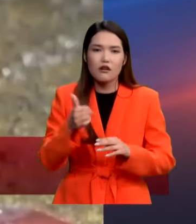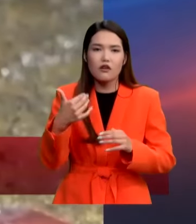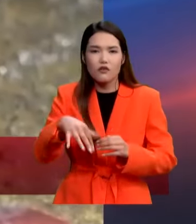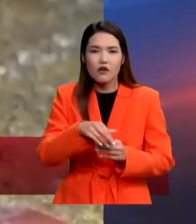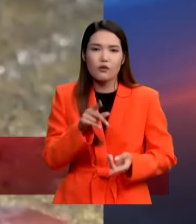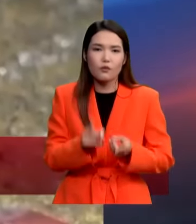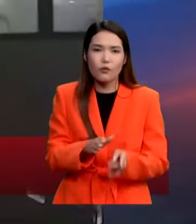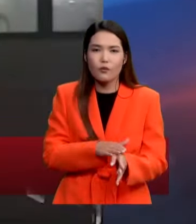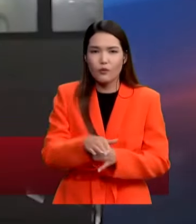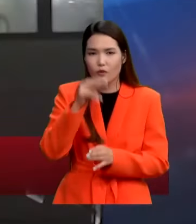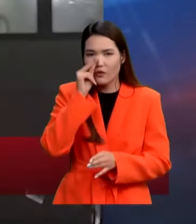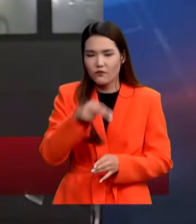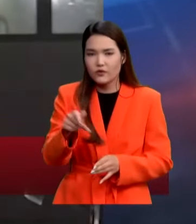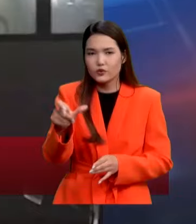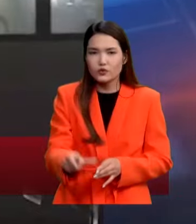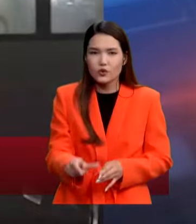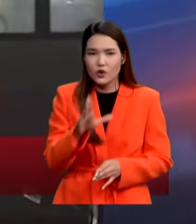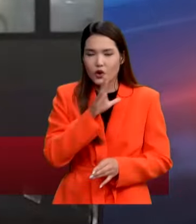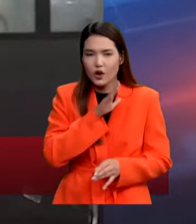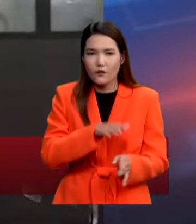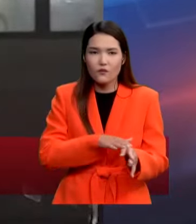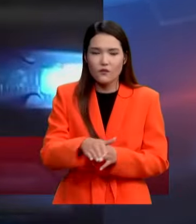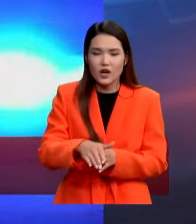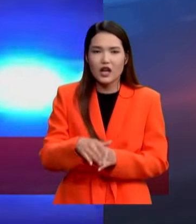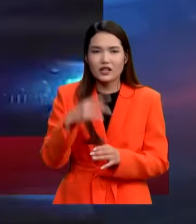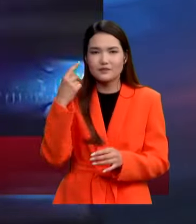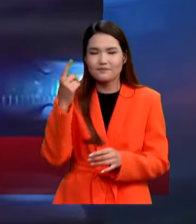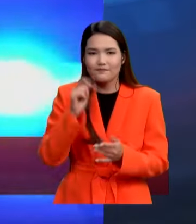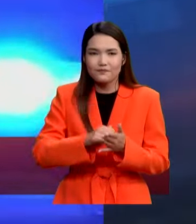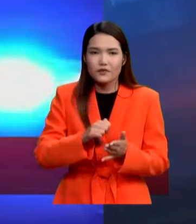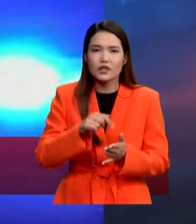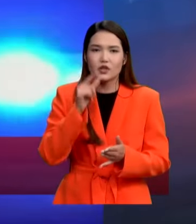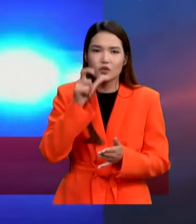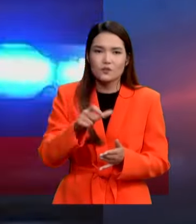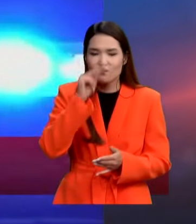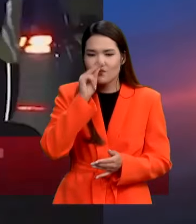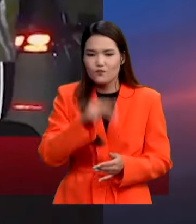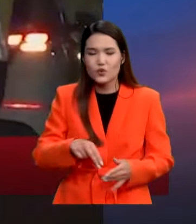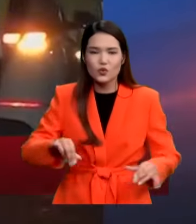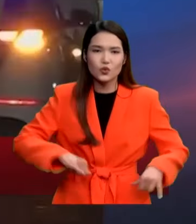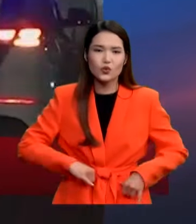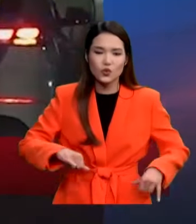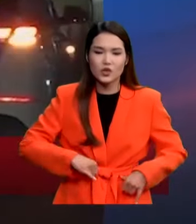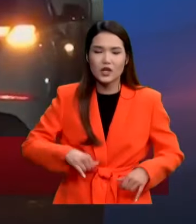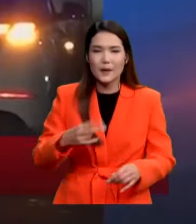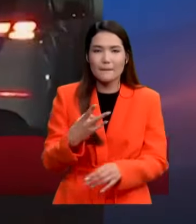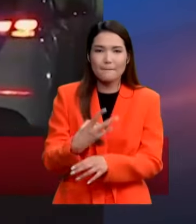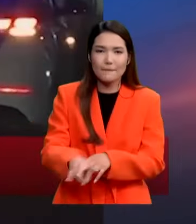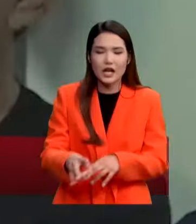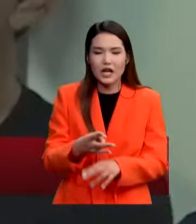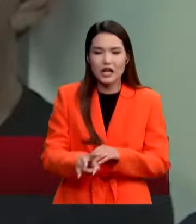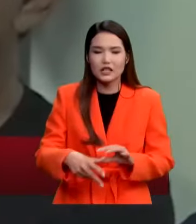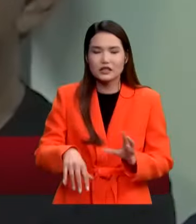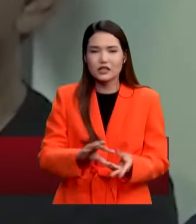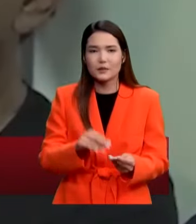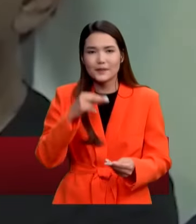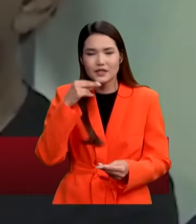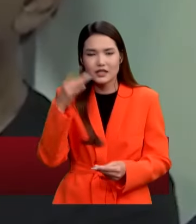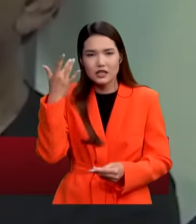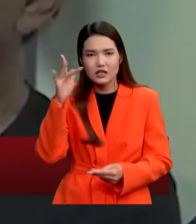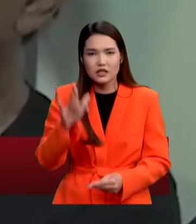все подтверждают полную вину подсудимого. Он признан вменяемым, обвиняет мужчину в хулиганстве и причинении смерти по неосторожности.